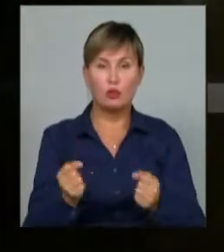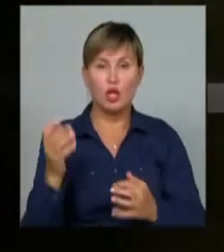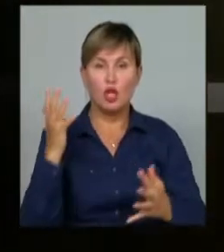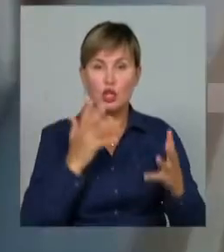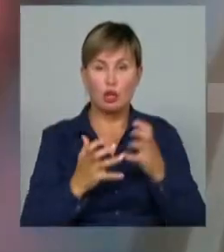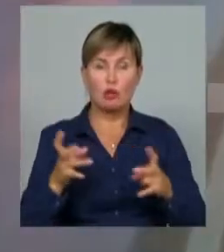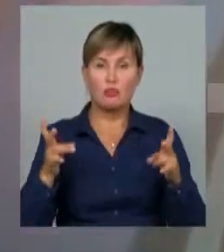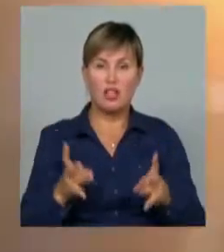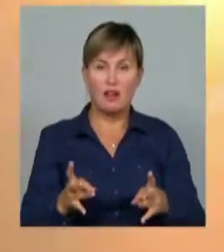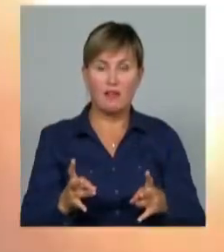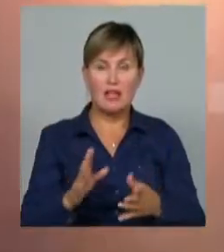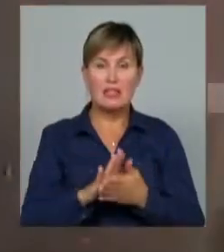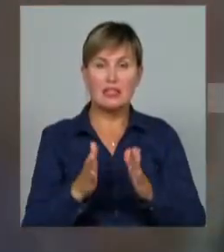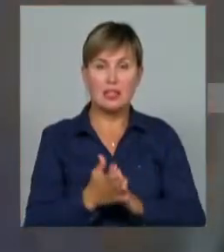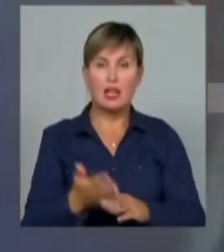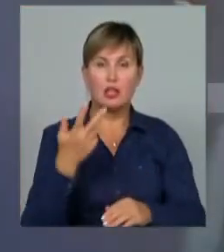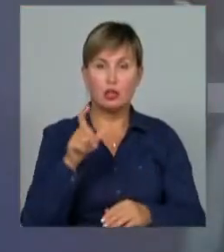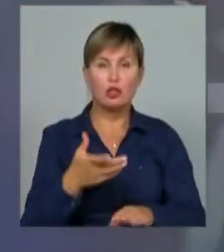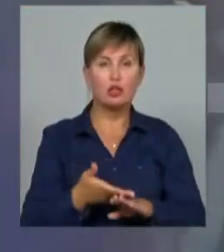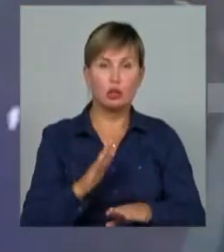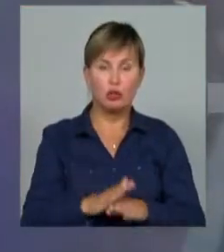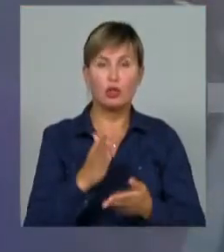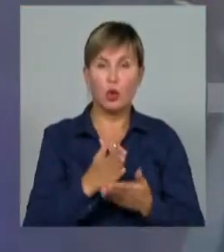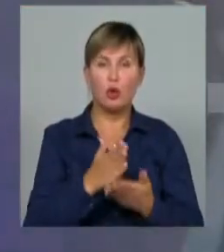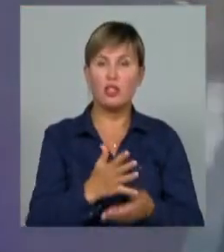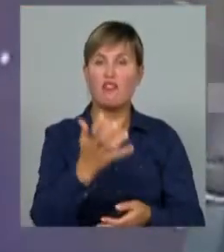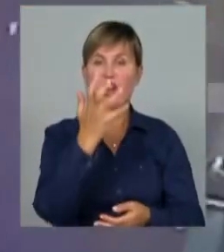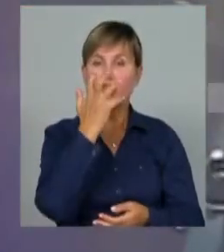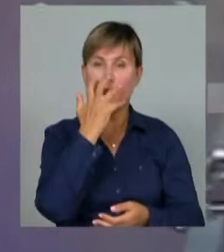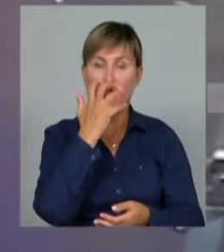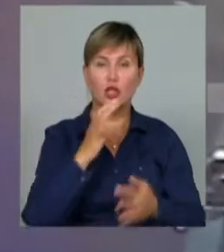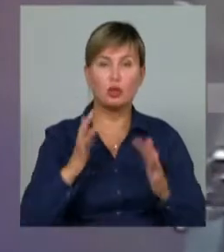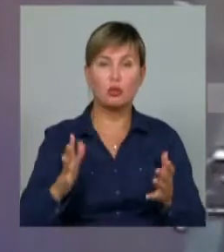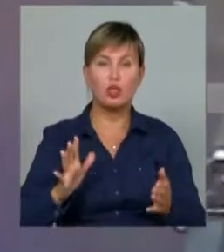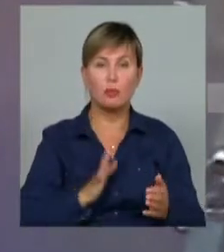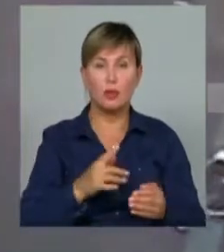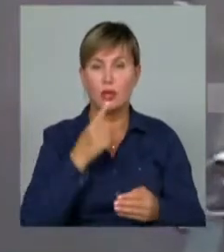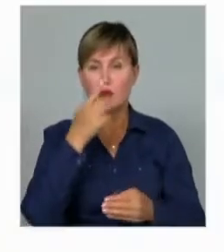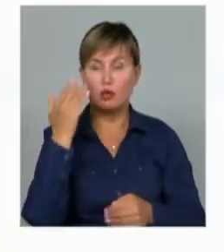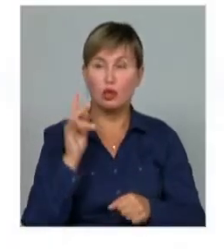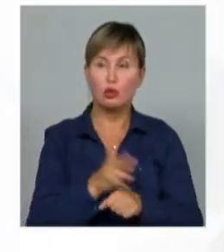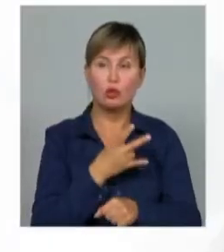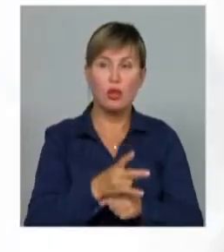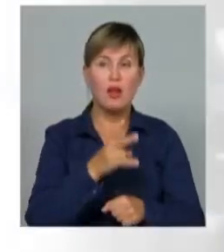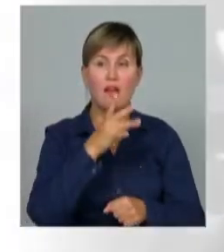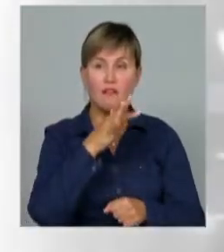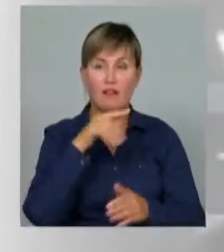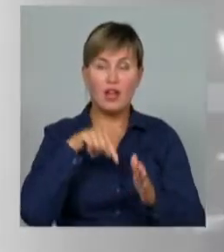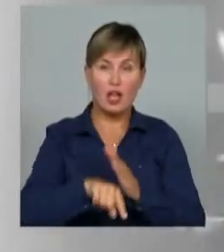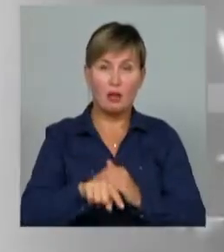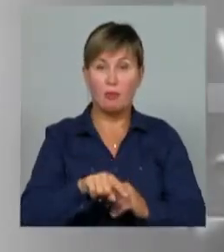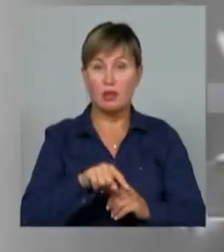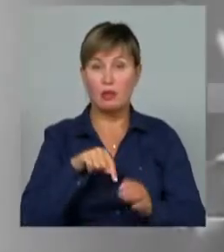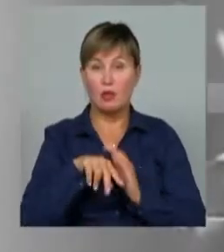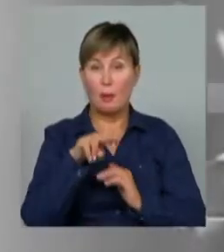травмы. Состояние троих крайне тяжелое. Они находятся в реанимации. Инцидент произошел минувшим вечером. Во время взрыва в автобусе марки